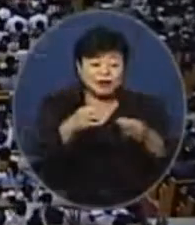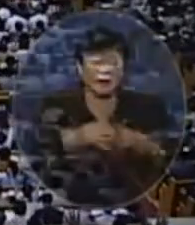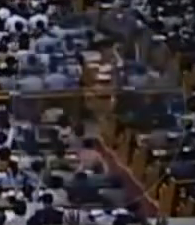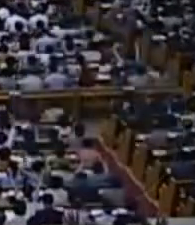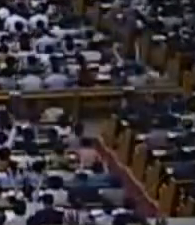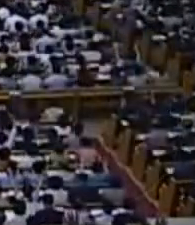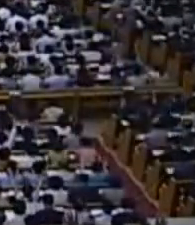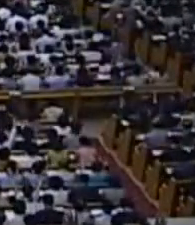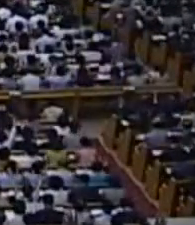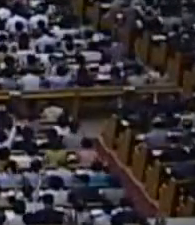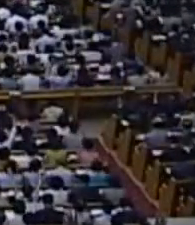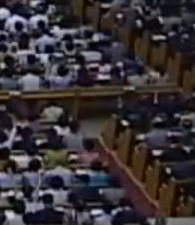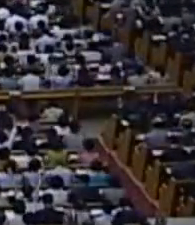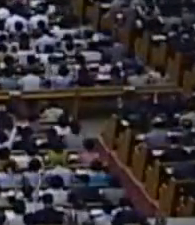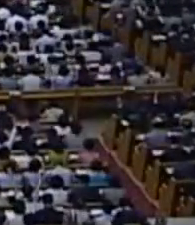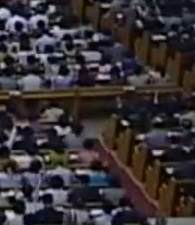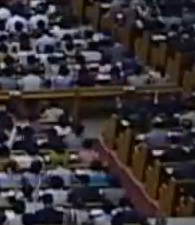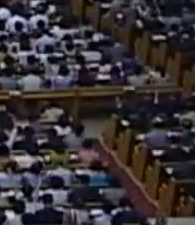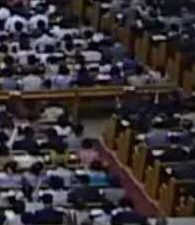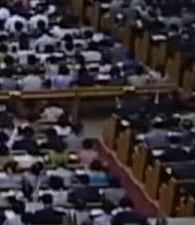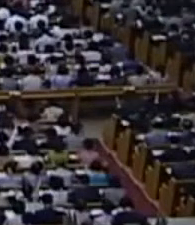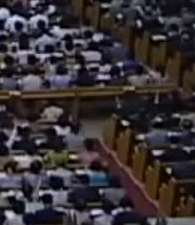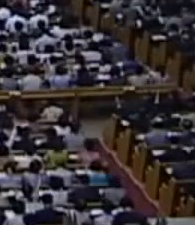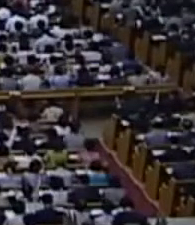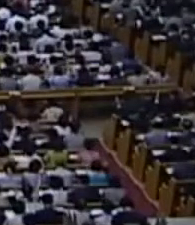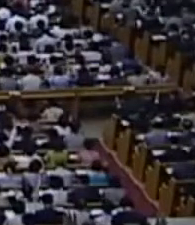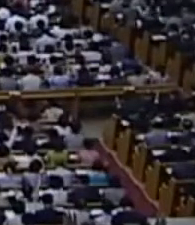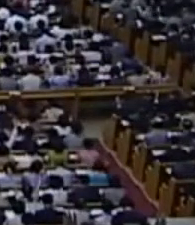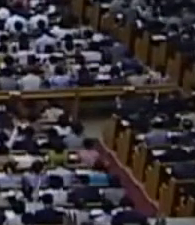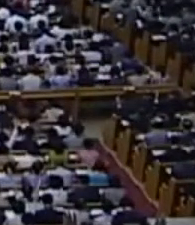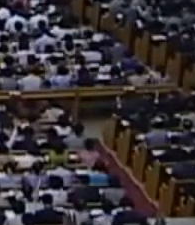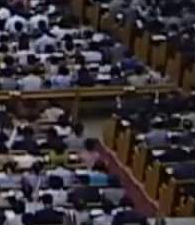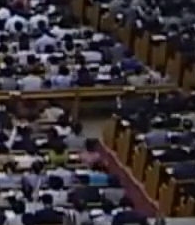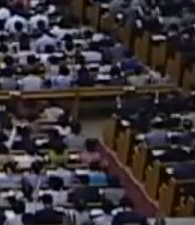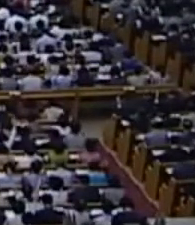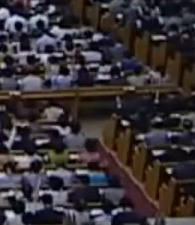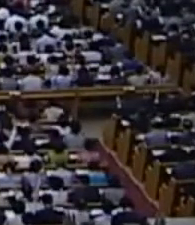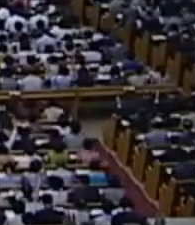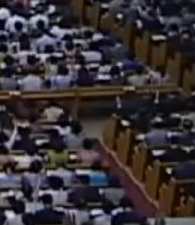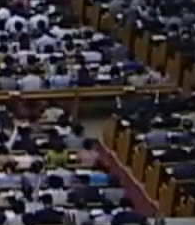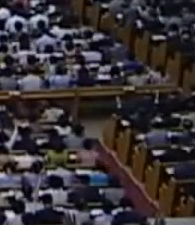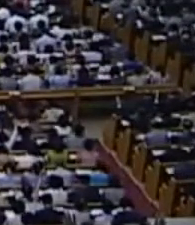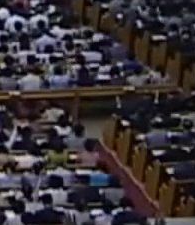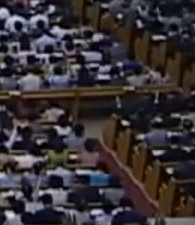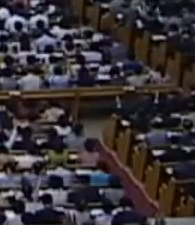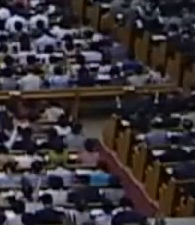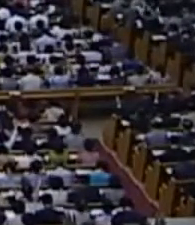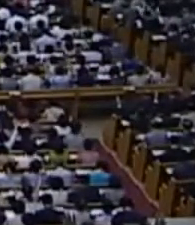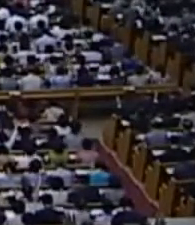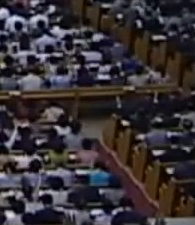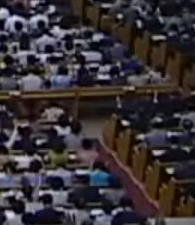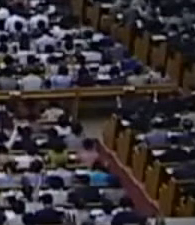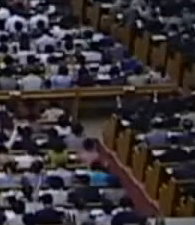주여. 사랑과 은혜와 여러분 하나님 아버지 간절히 기도합니다. 모든 무거운 짐을 잡혀 다른 여러분 싸우니 주여 우리의